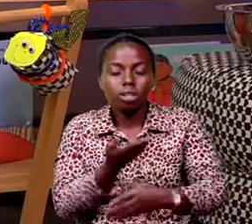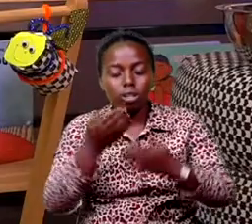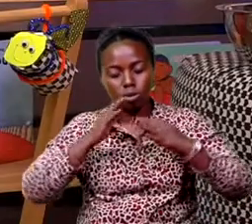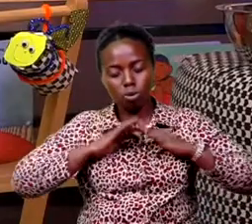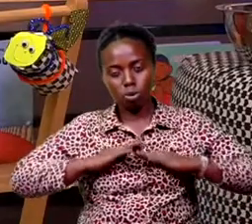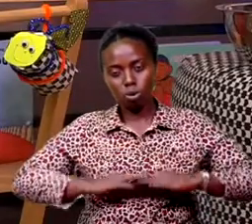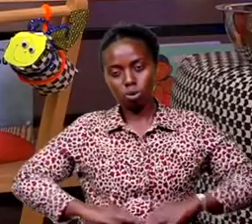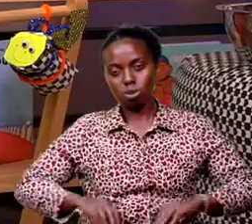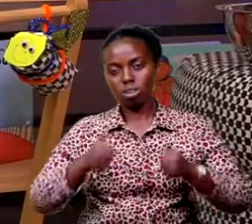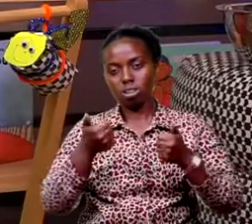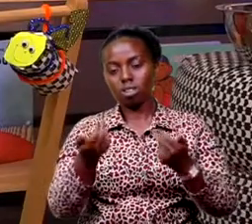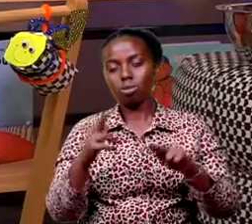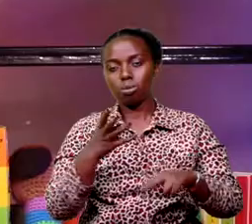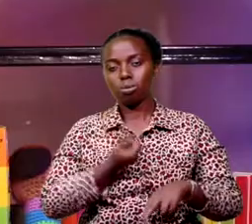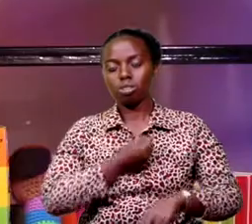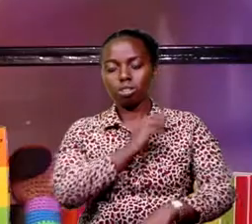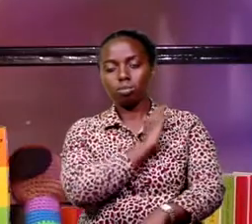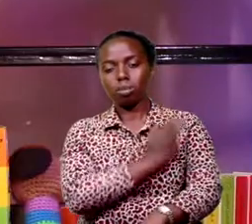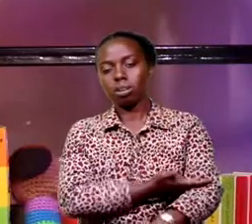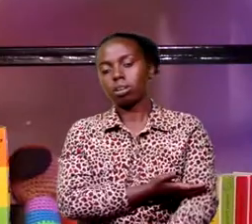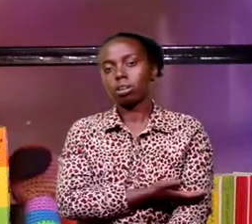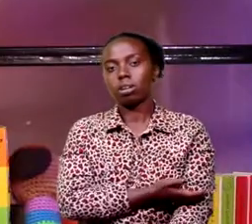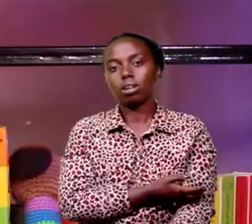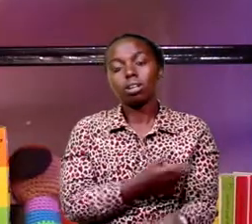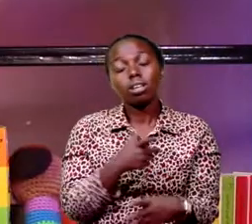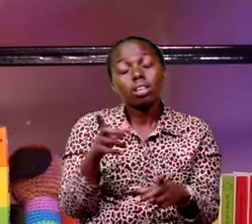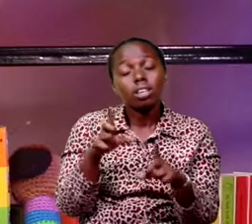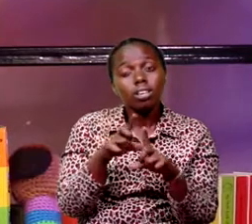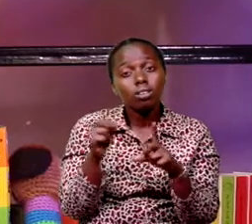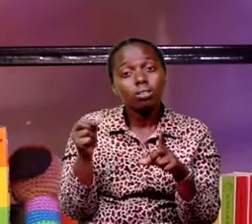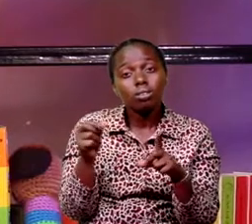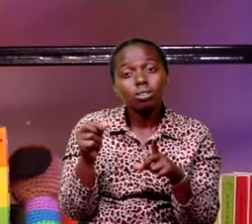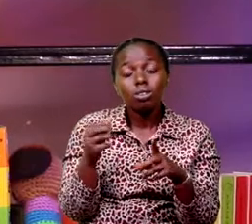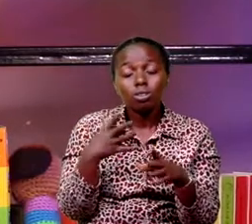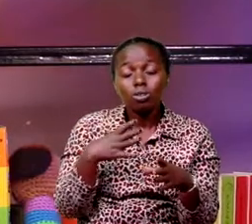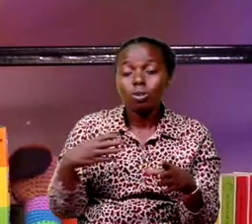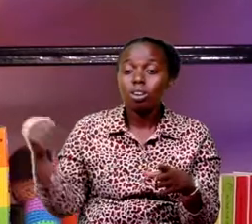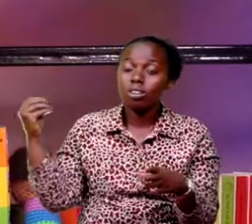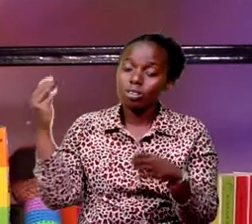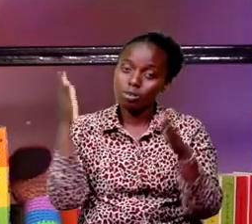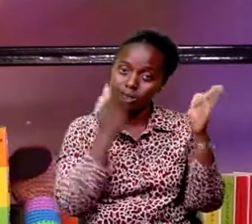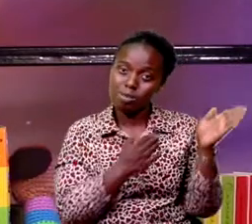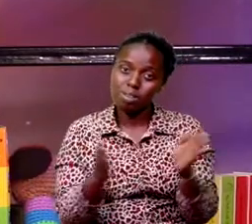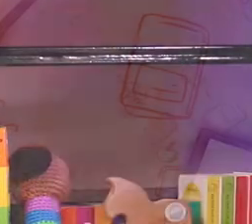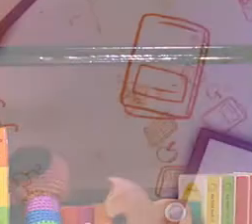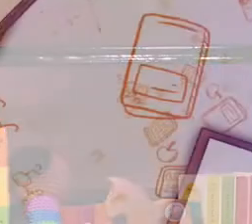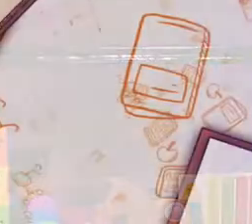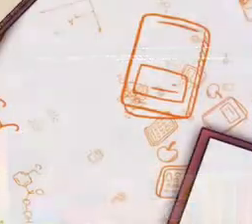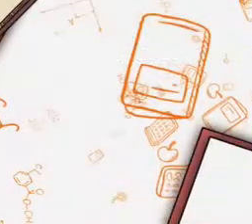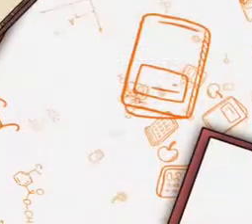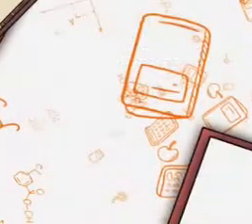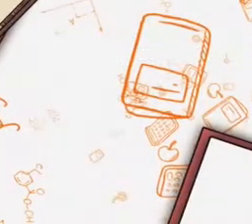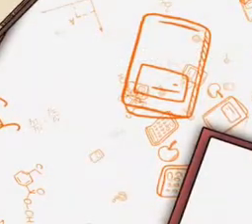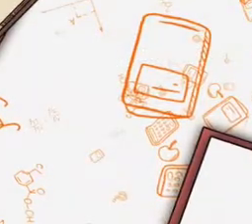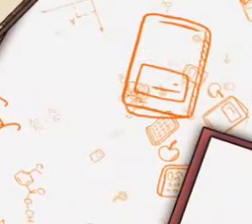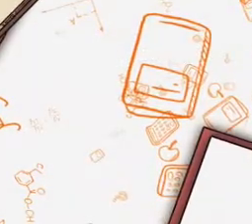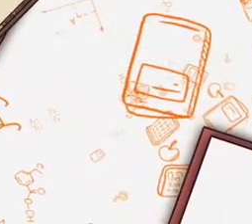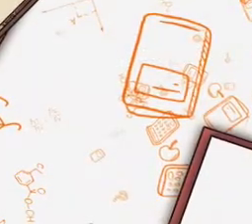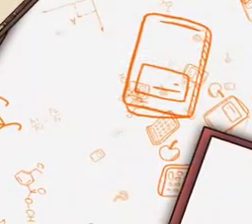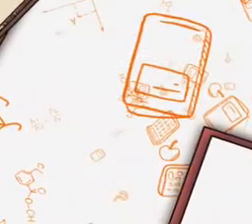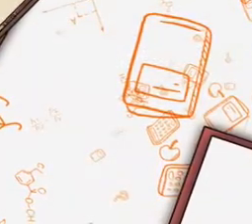waruhutse neza ugira n'imbaraga. Ngaho rero ni izo nyunguramagambo twari twabateguriye.